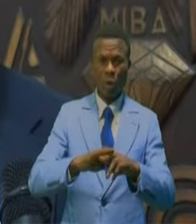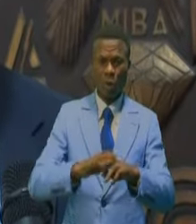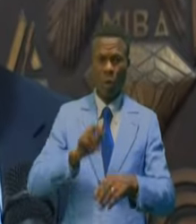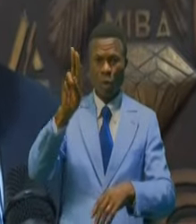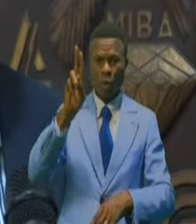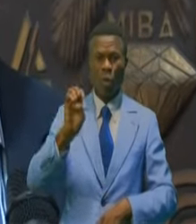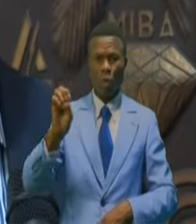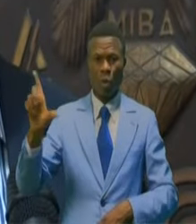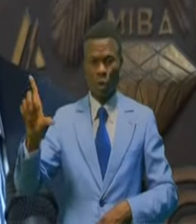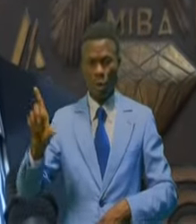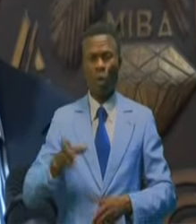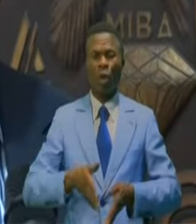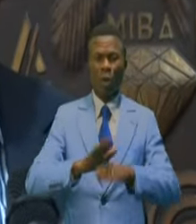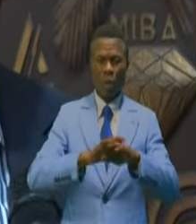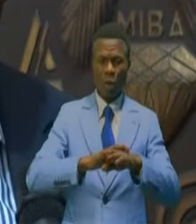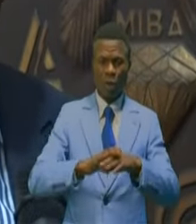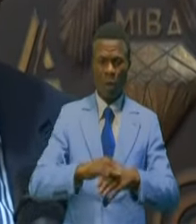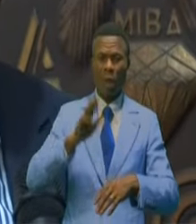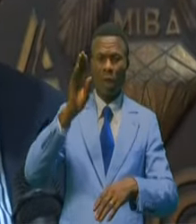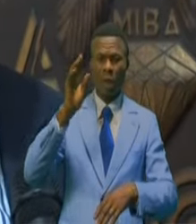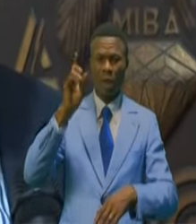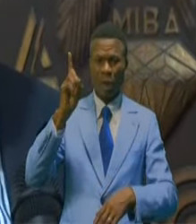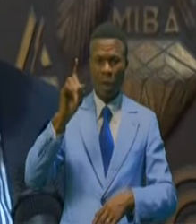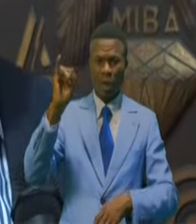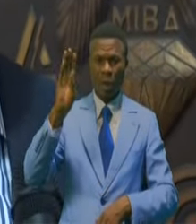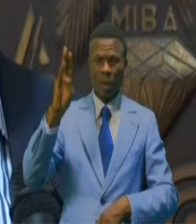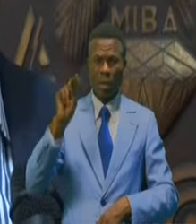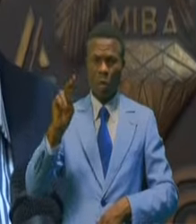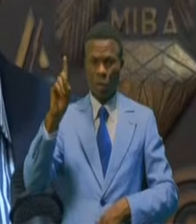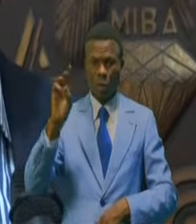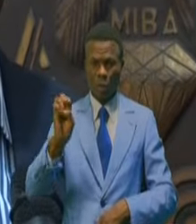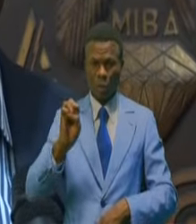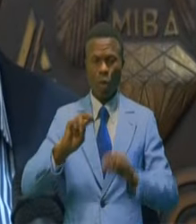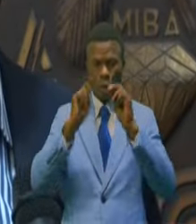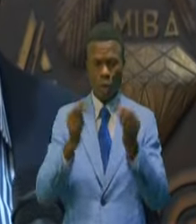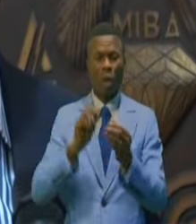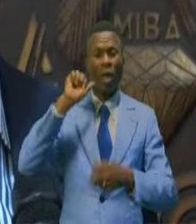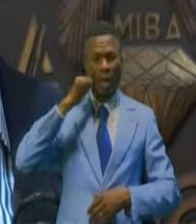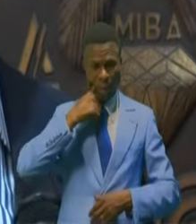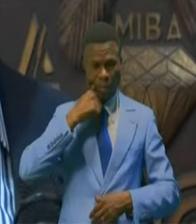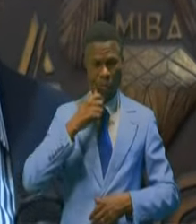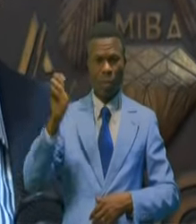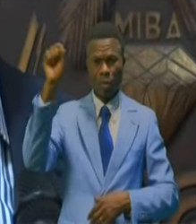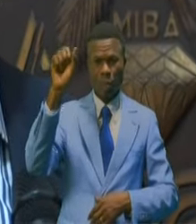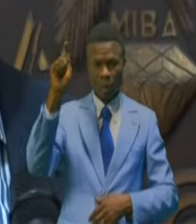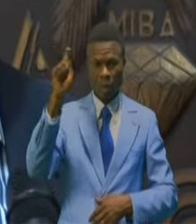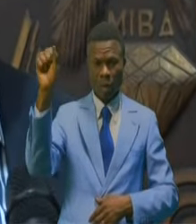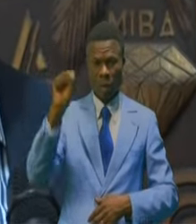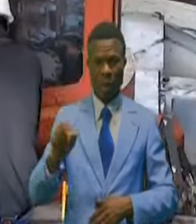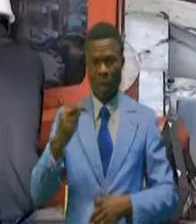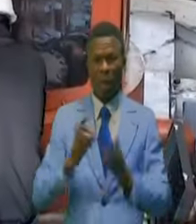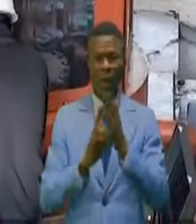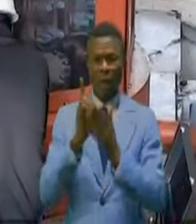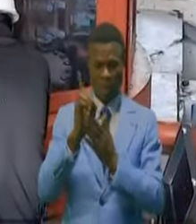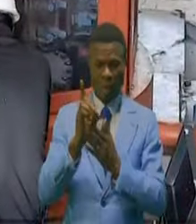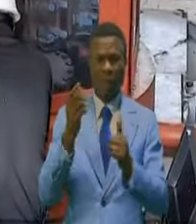le chemin de fer d'Ubundu. Et tout ça, c'est un package qui va permettre que demain, la Tchopo renaisse de ses centres,